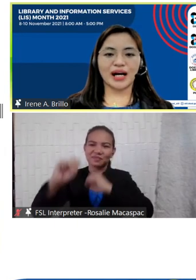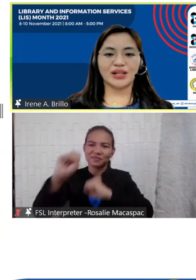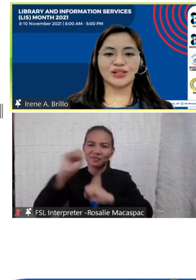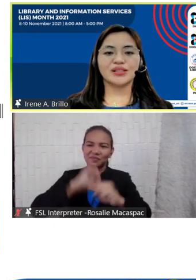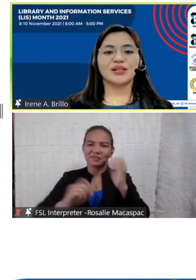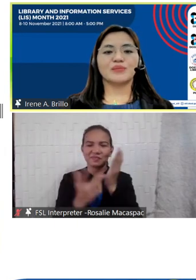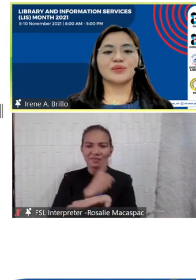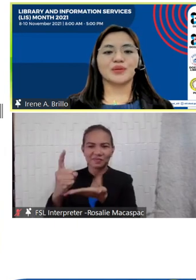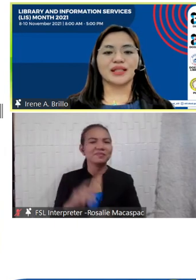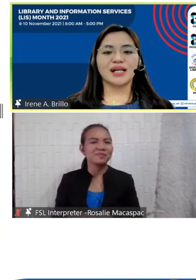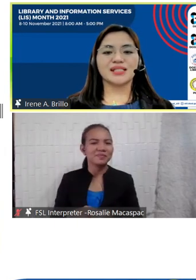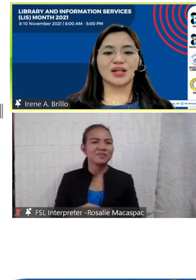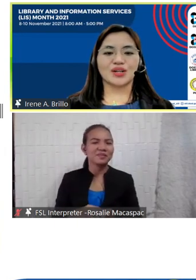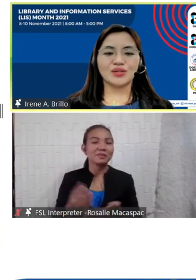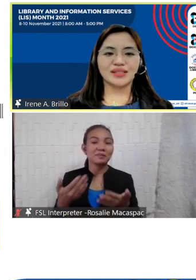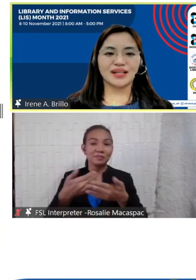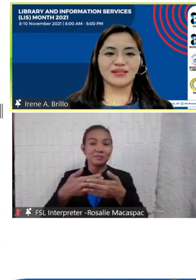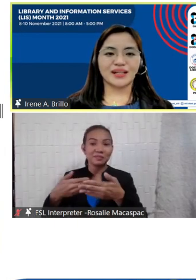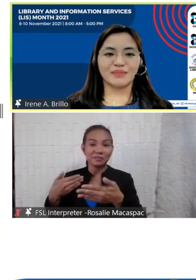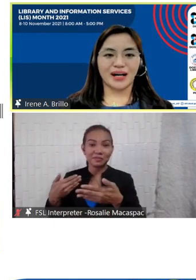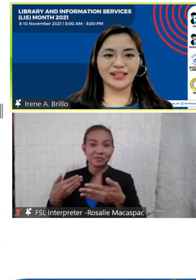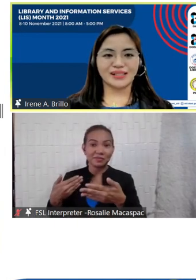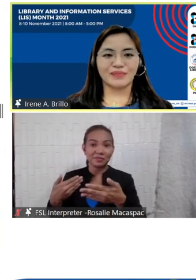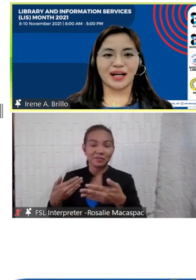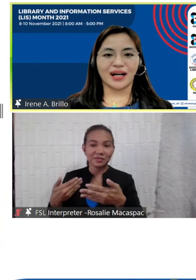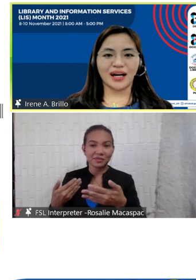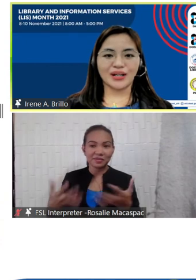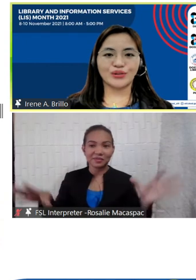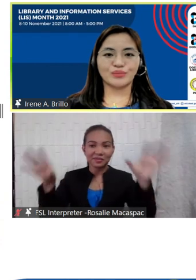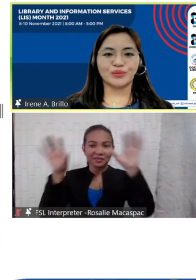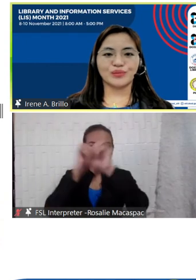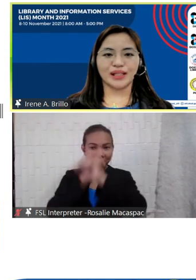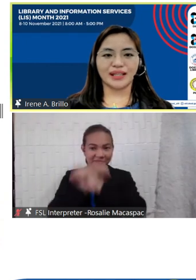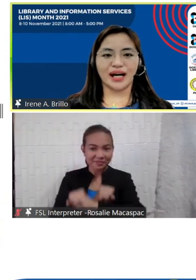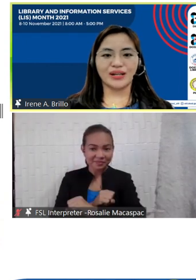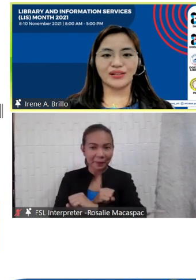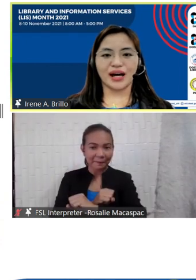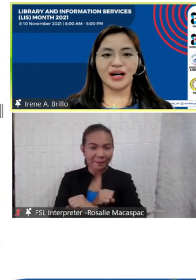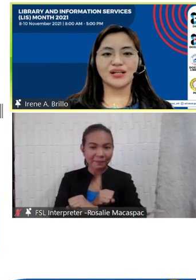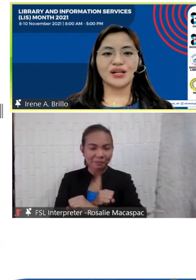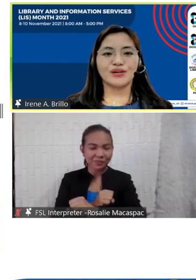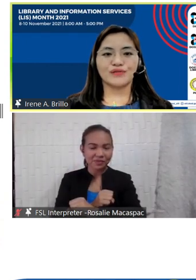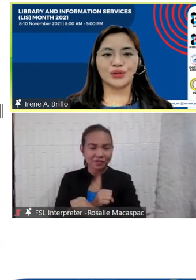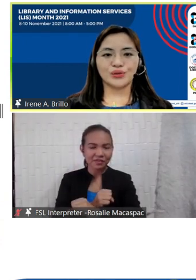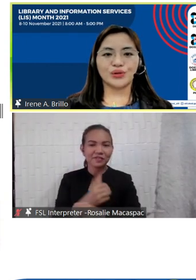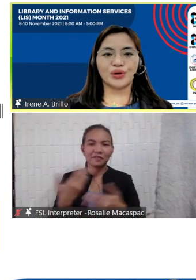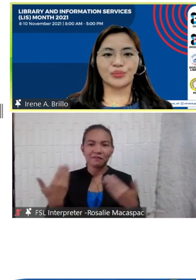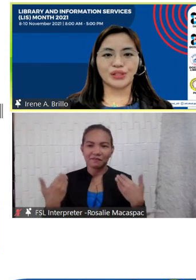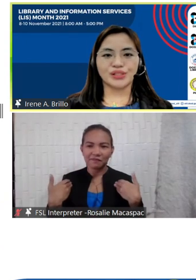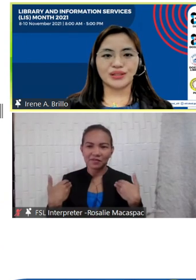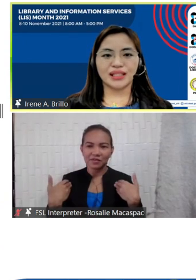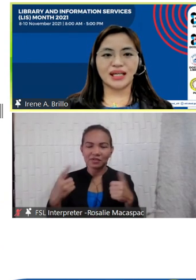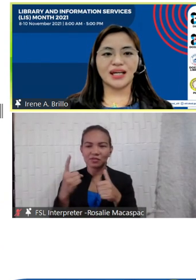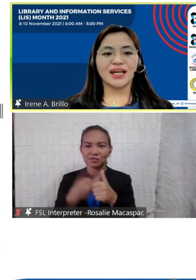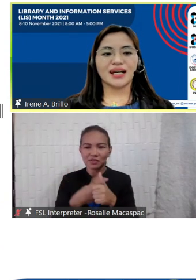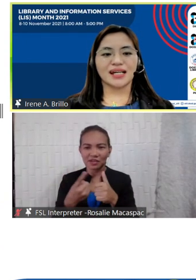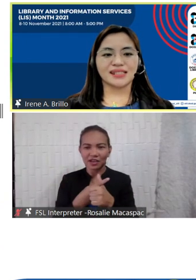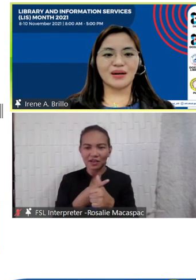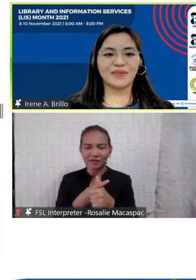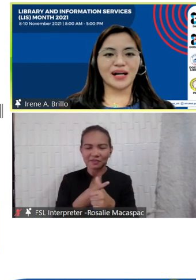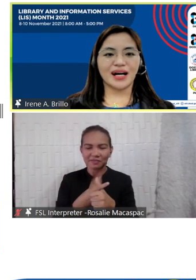bago po tayo pumunta sa closing remarks, magkakaroon po muna tayo ng photo